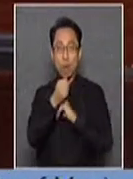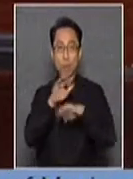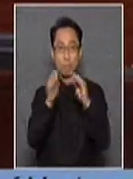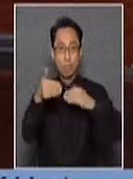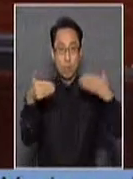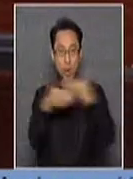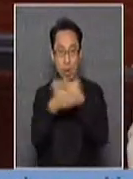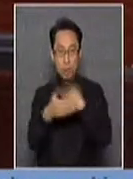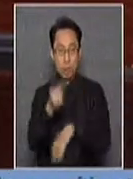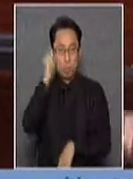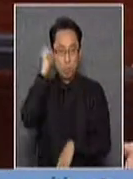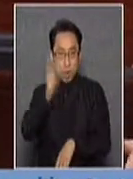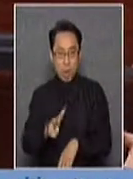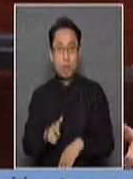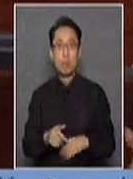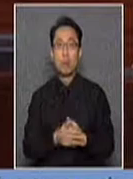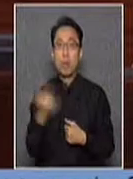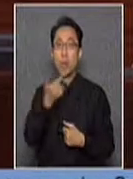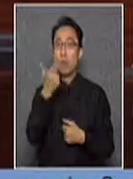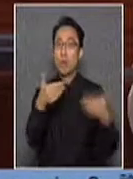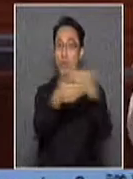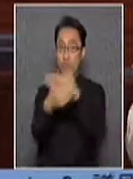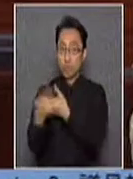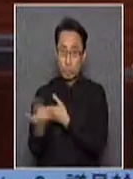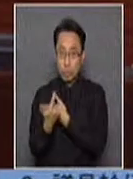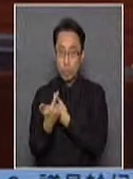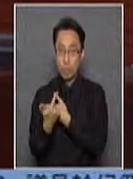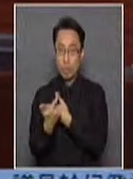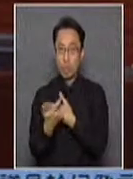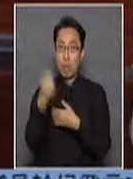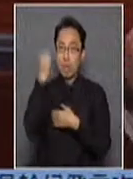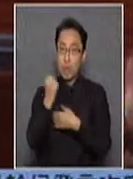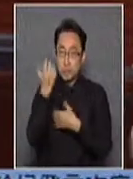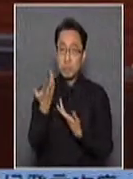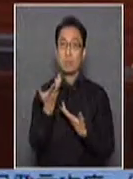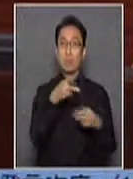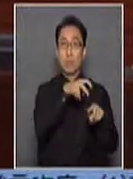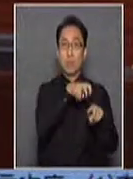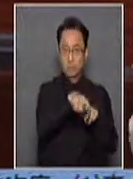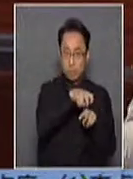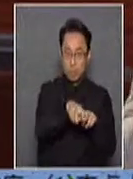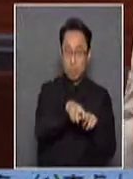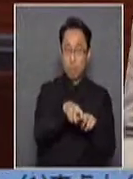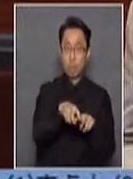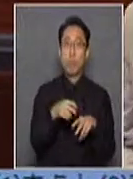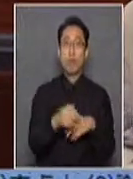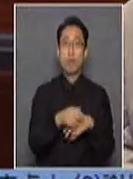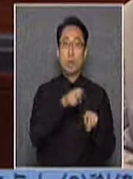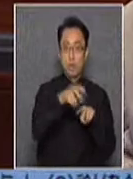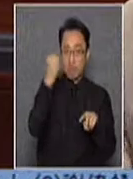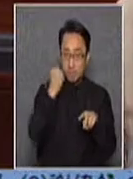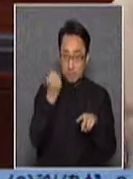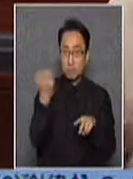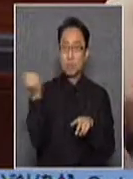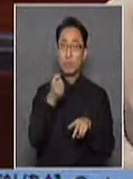怪嘅。我哋有好多交通嘅工具。即係鐵路為先，咁跟住就巴士，跟住就呢個嘅